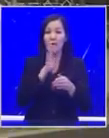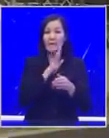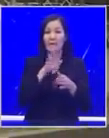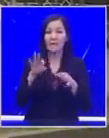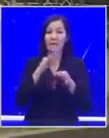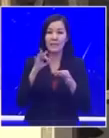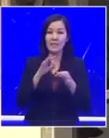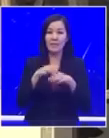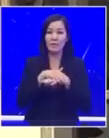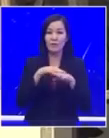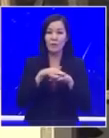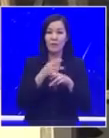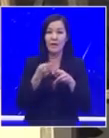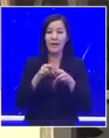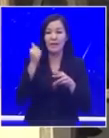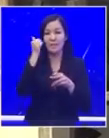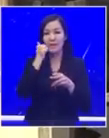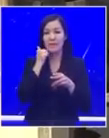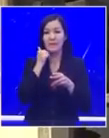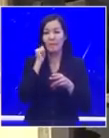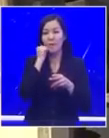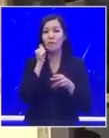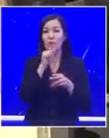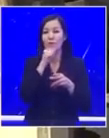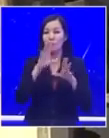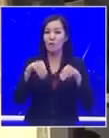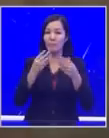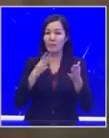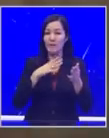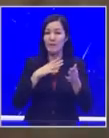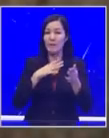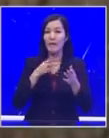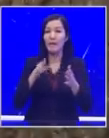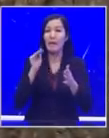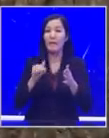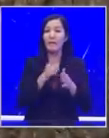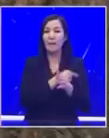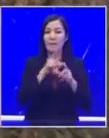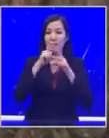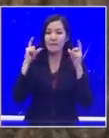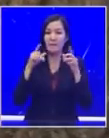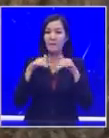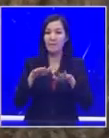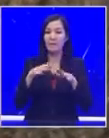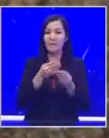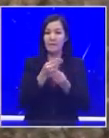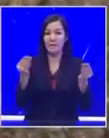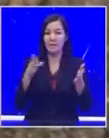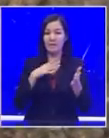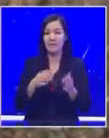бетперделер тұрғындарға, әсіресе қарттарға үлестірілуде. Бүгінгі таңда қала бойынша 2000-ға жоқ медициналық маска тігіліп таратылды,